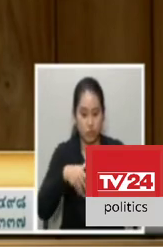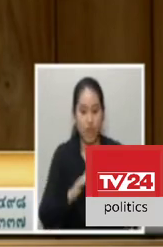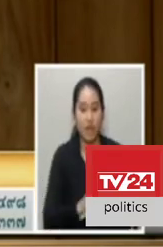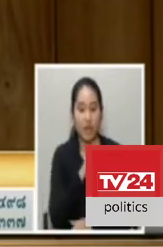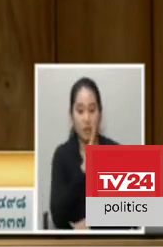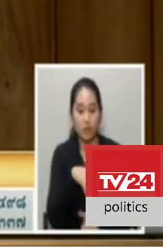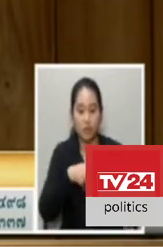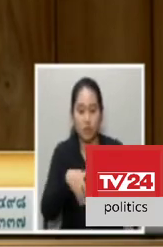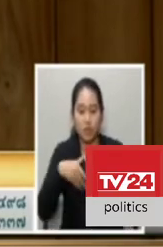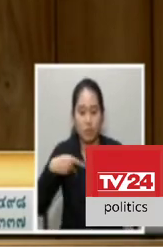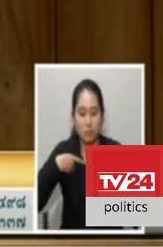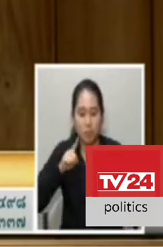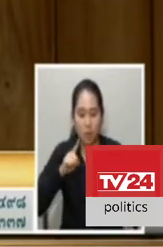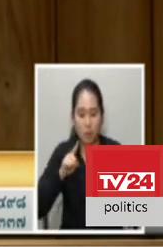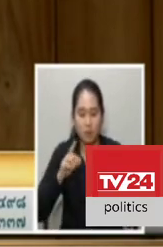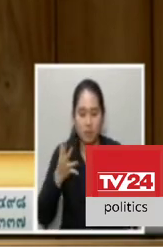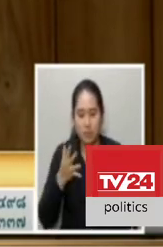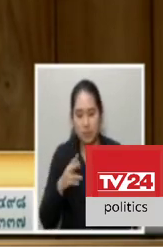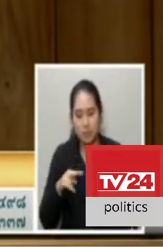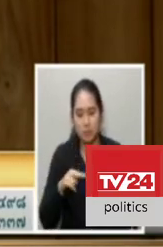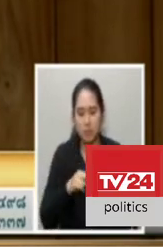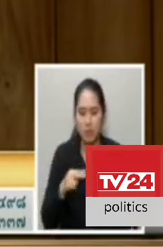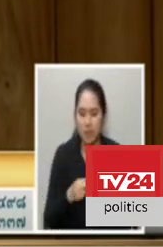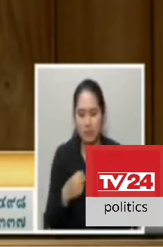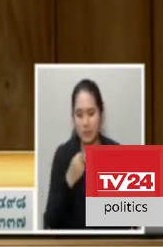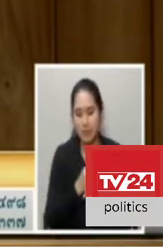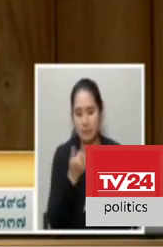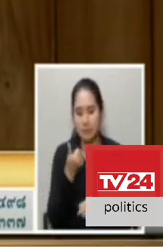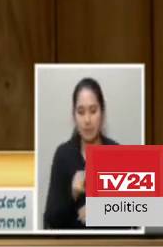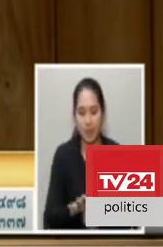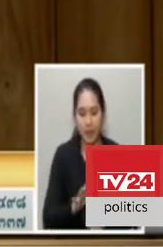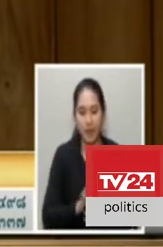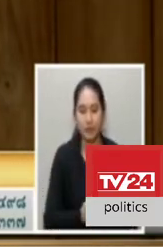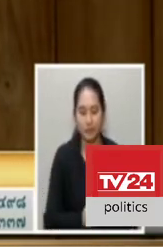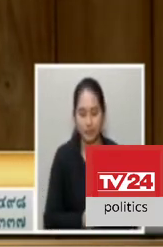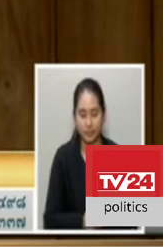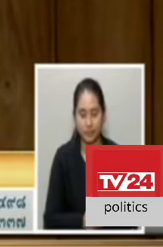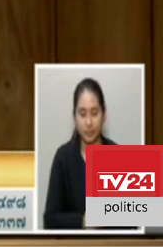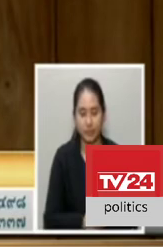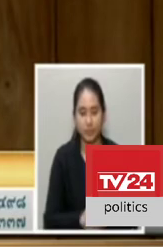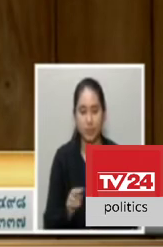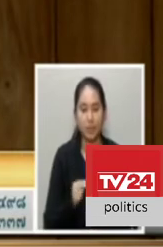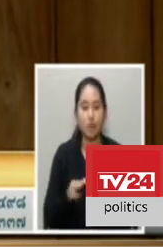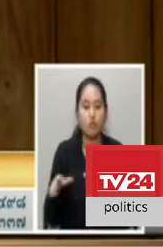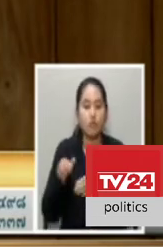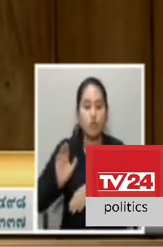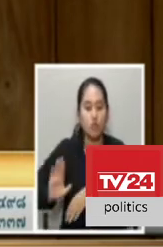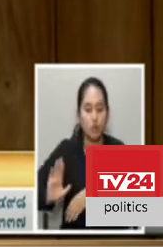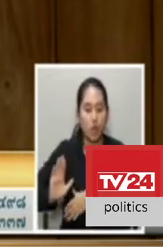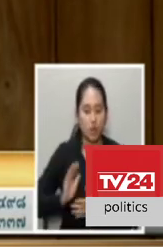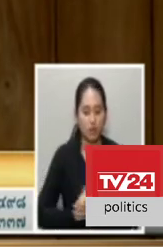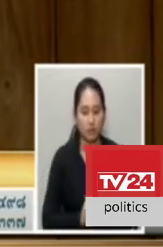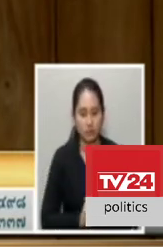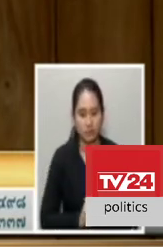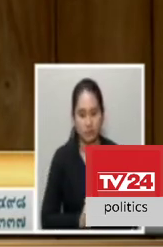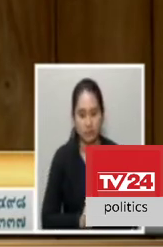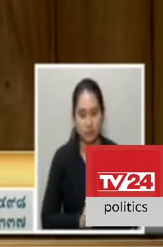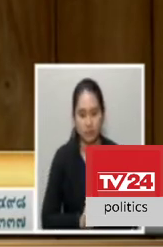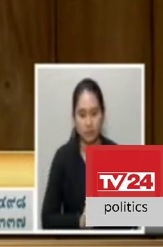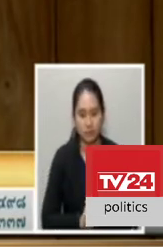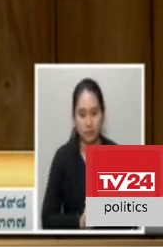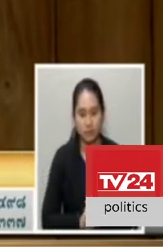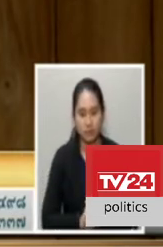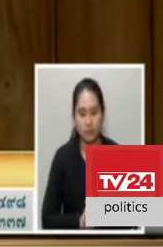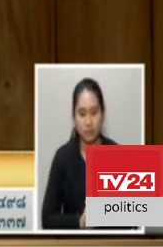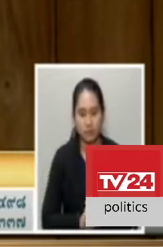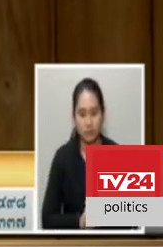ในสิ่งที่ควรได้มันก็อาจจะยังทำอะไรไม่ได้นะฮะอันนี้ก็เป็นเรื่องสรุปสั้นว่าโค้ดในลักษณะนั้นเพราะฉะ